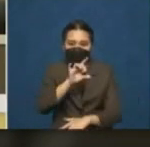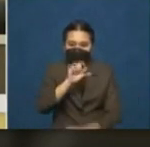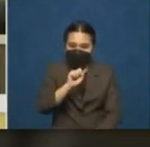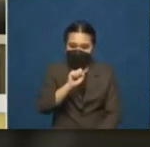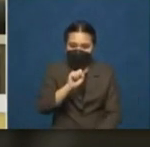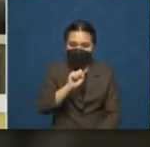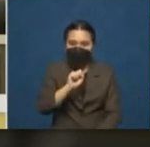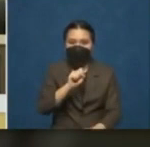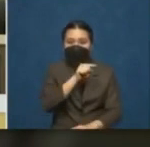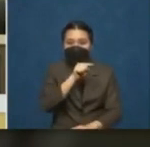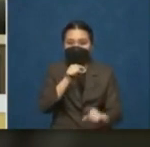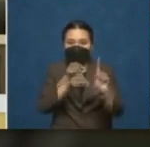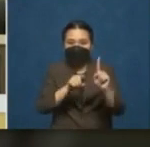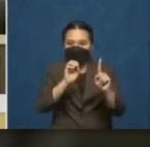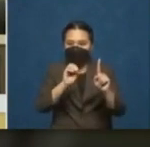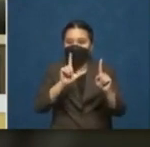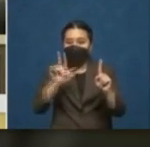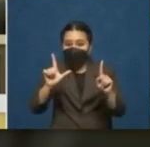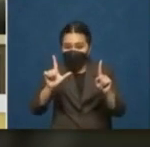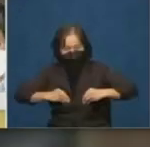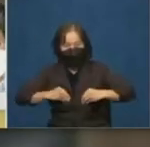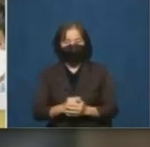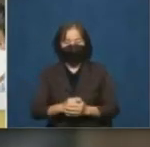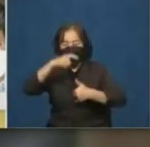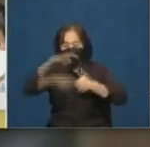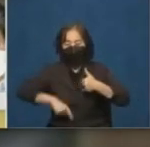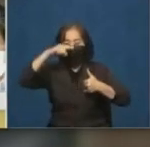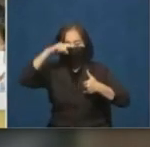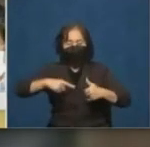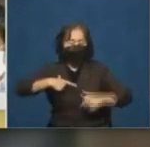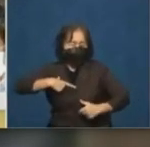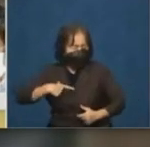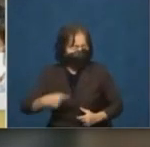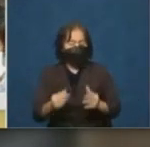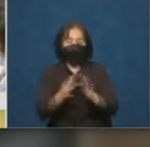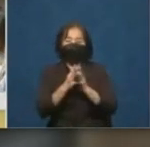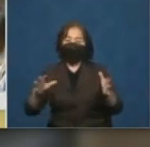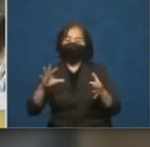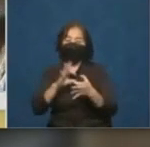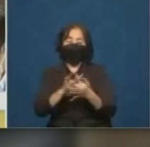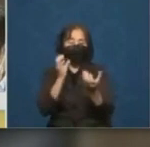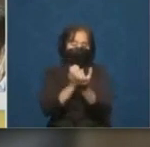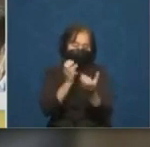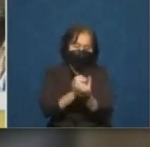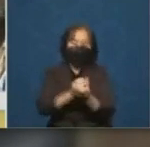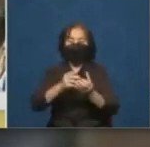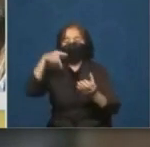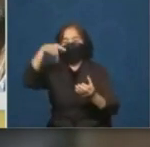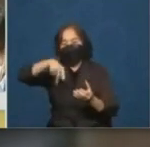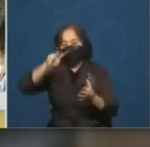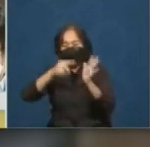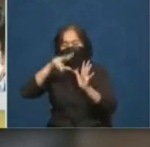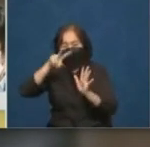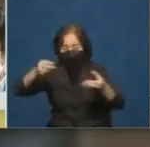ลังจะได้เงินมากมายอย่างนั้นอย่างนี้นะอันนี้ขออนุญาตฝากนะว่าฟังแล้วต้องได้ยินด้วยเพราะว่าราย